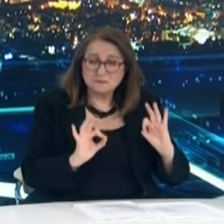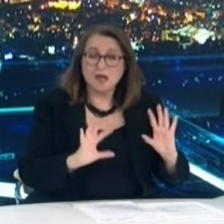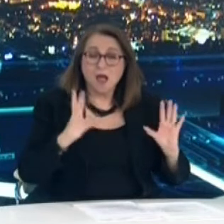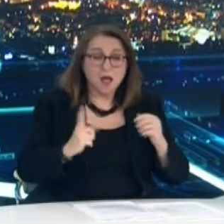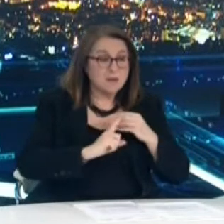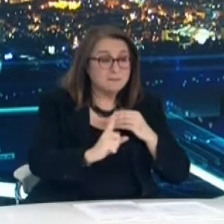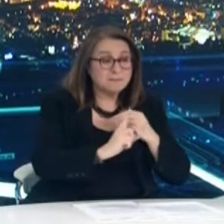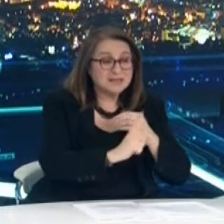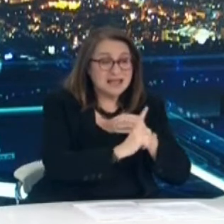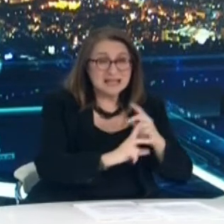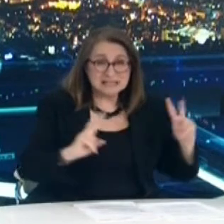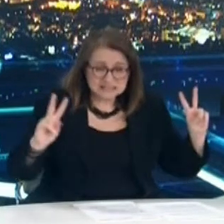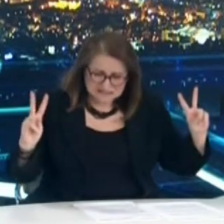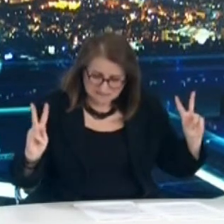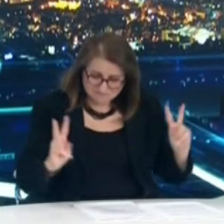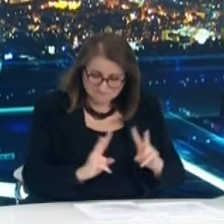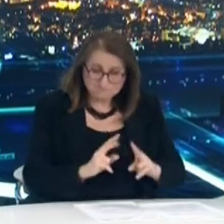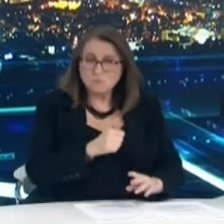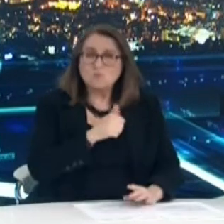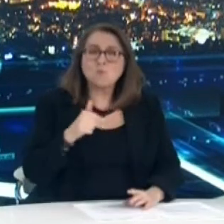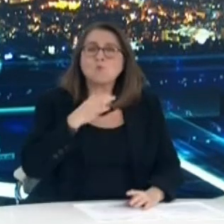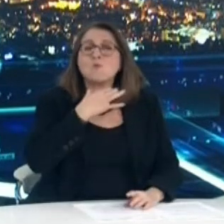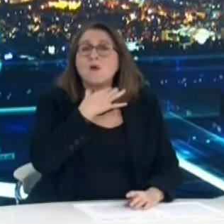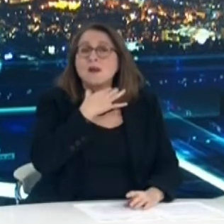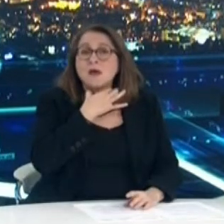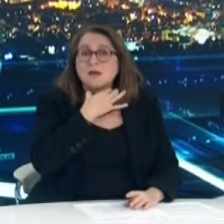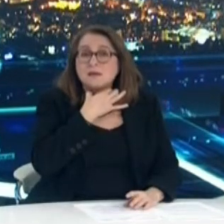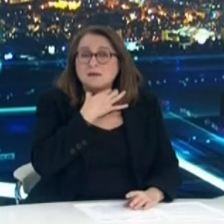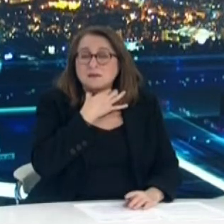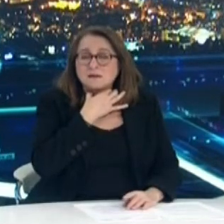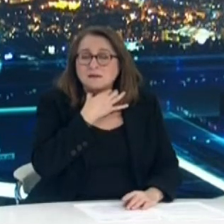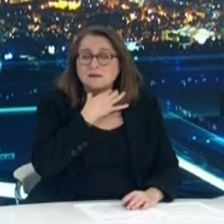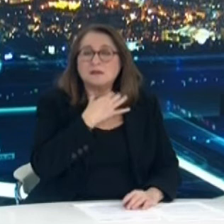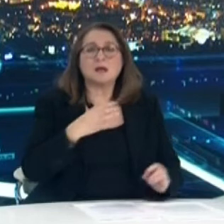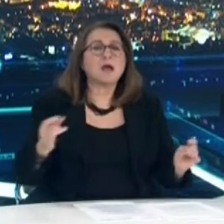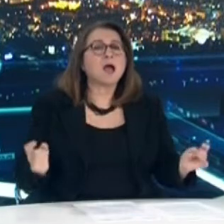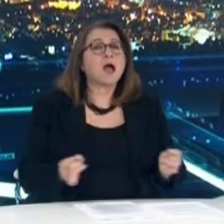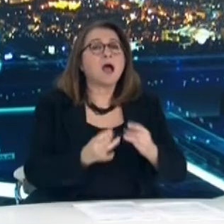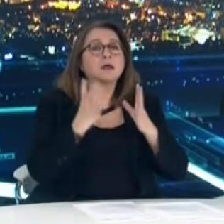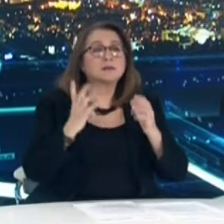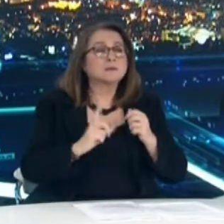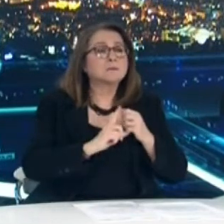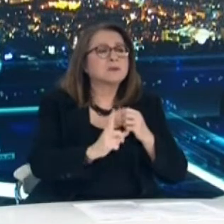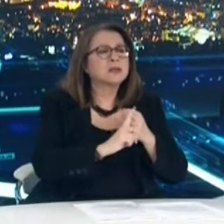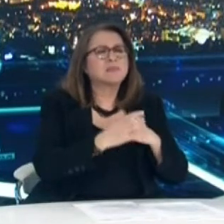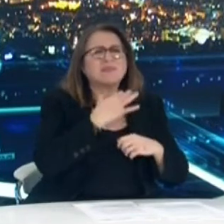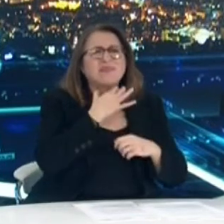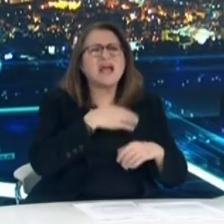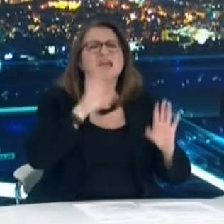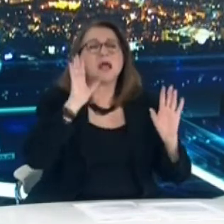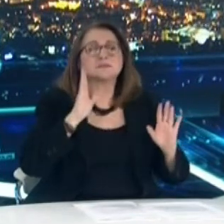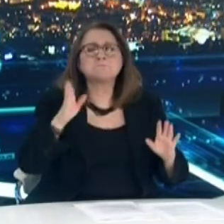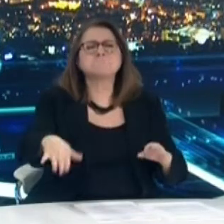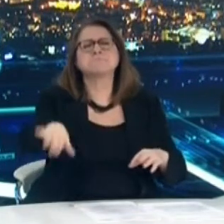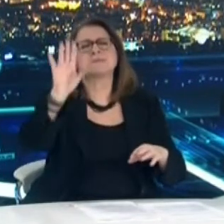μετακινήσεις μας στις απολύτως αναγκαίες, αν μπορέσουμε να αποφύγουμε οποιαδήποτε μετακίνηση είναι περιττή, αν στην